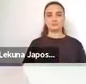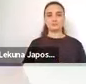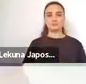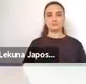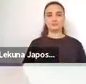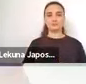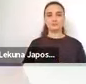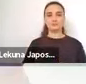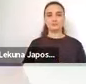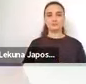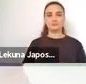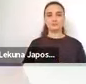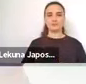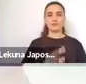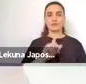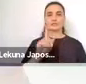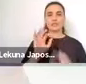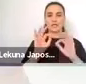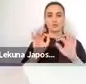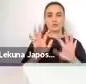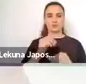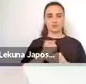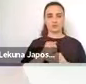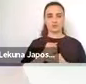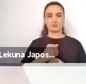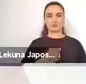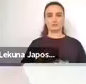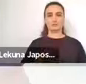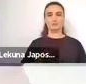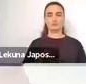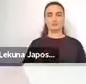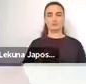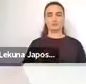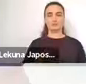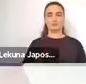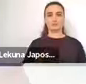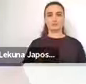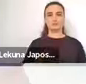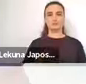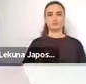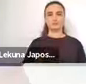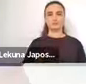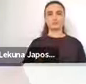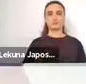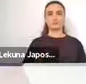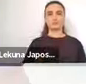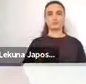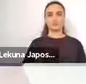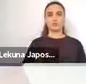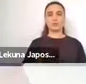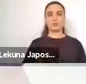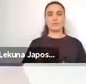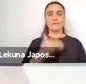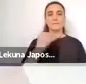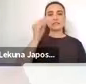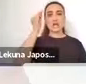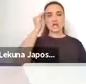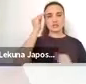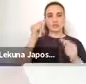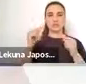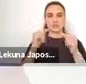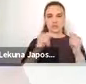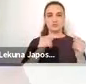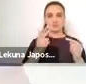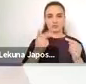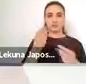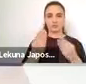ვაკეთებ, ხო? ამიტომ რომ ეწინააღმდეგება, ანუ ძალით თამაში უკვე ეწინააღმდეგება მის არს, ხო?